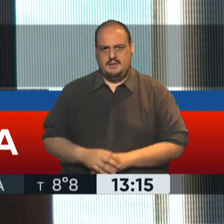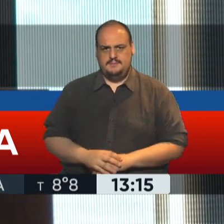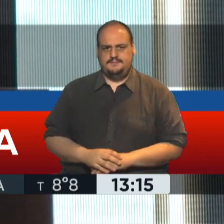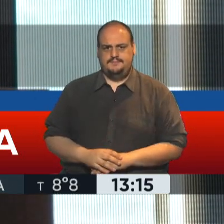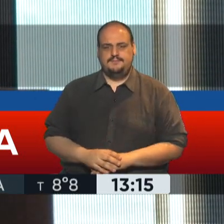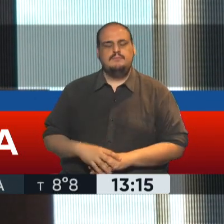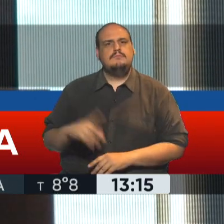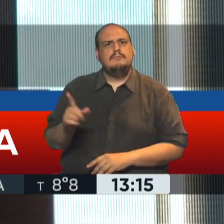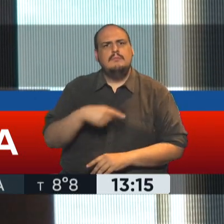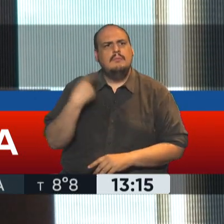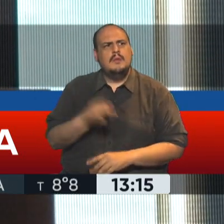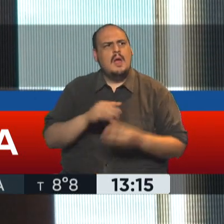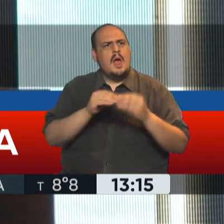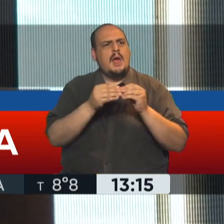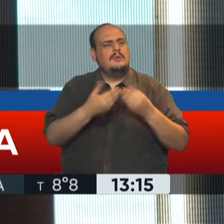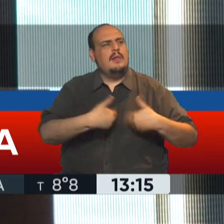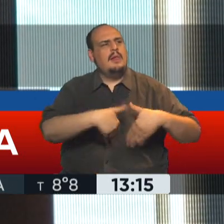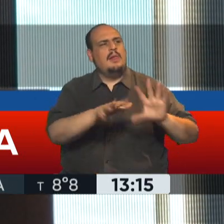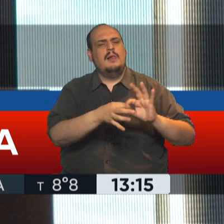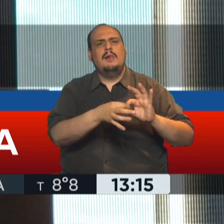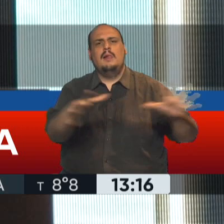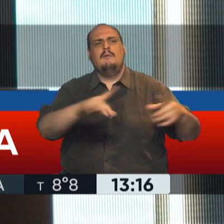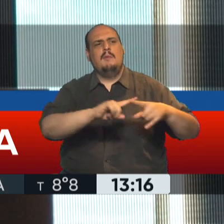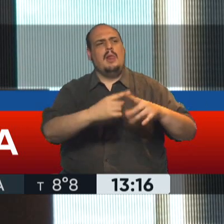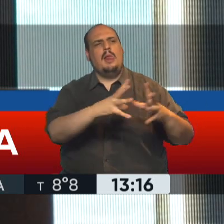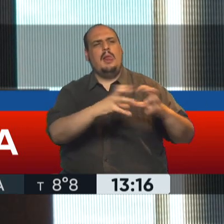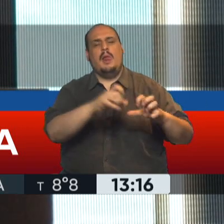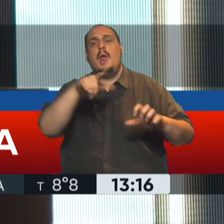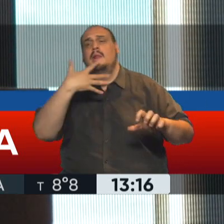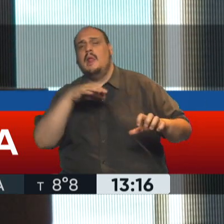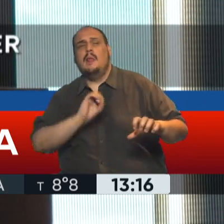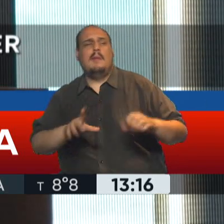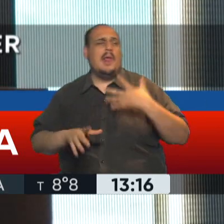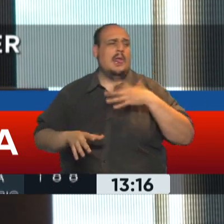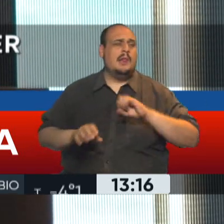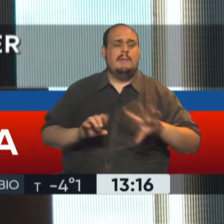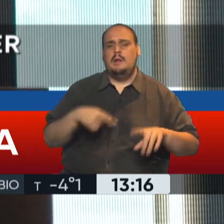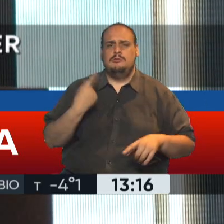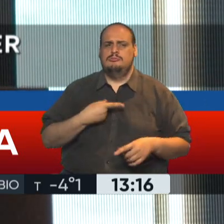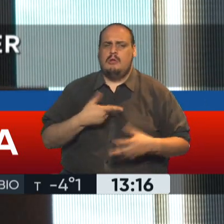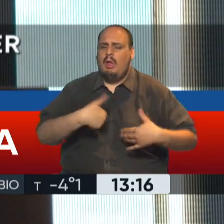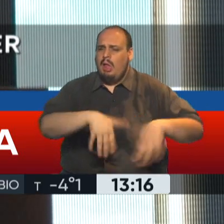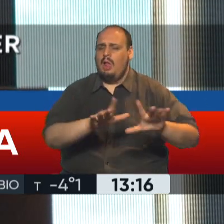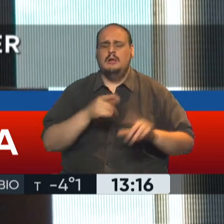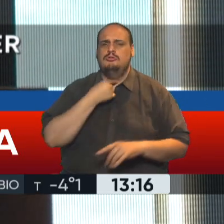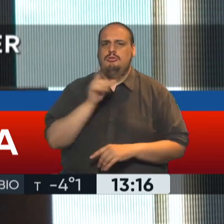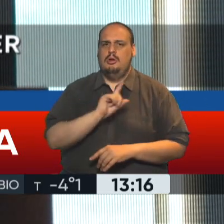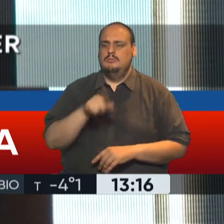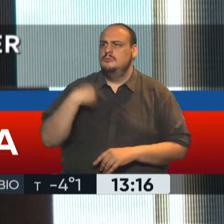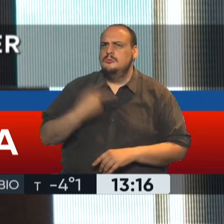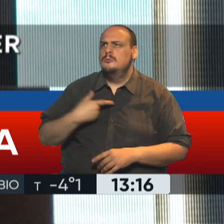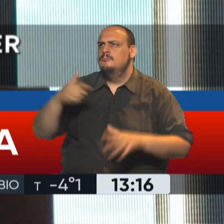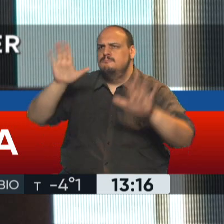الملف أبداً عرضة للتساجل والكباش السياسي، وسنسعى للتعاون مع جميع